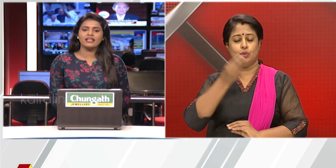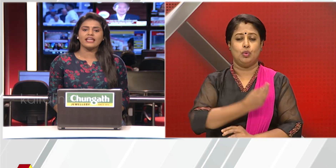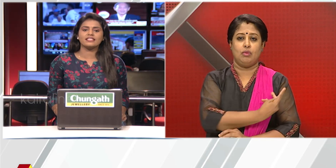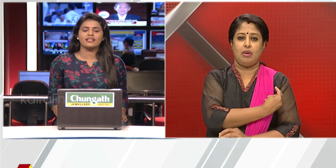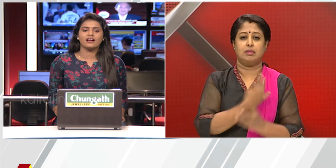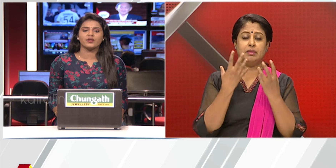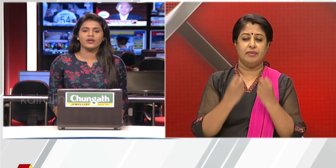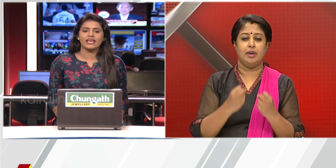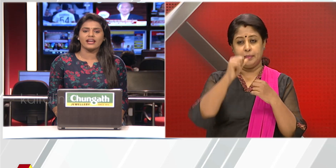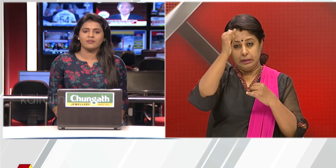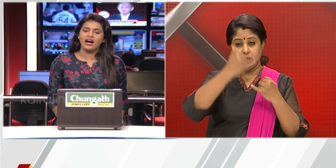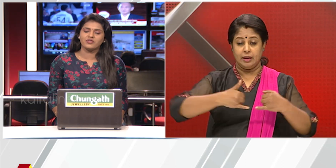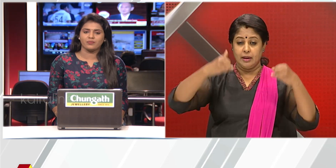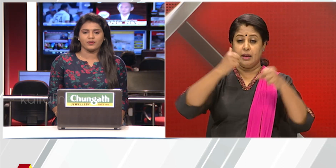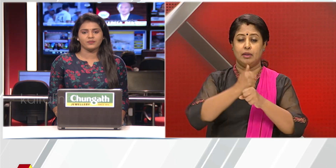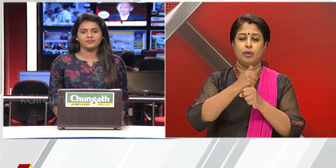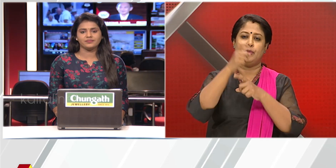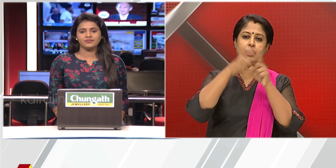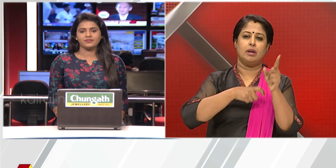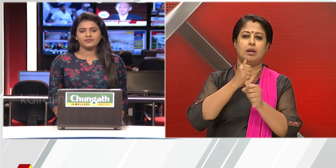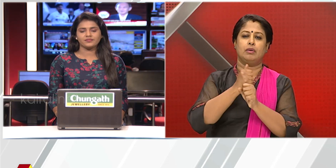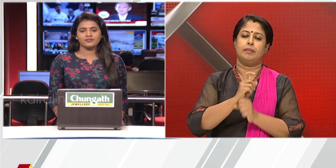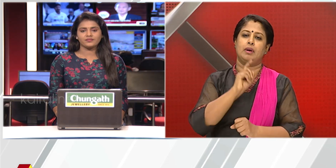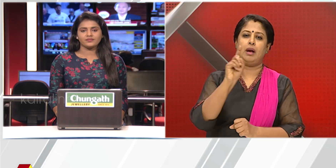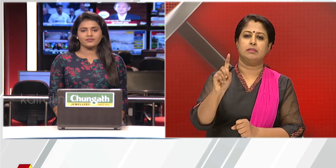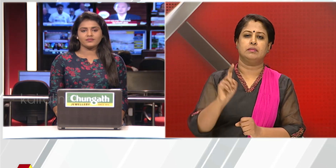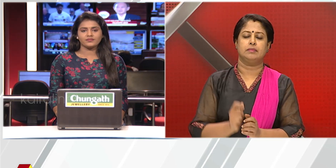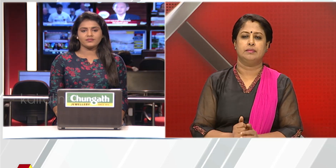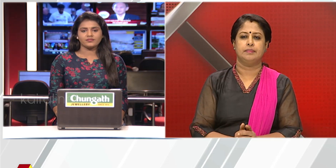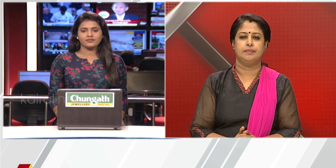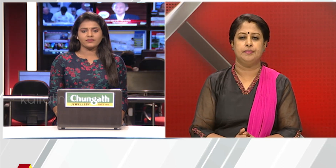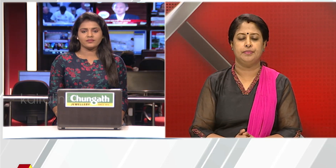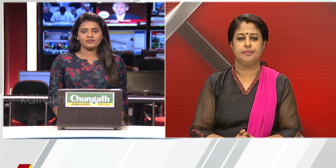എത്തിക്കണമെന്ന് കേന്ദ്ര സർക്കാരിനോട് കേരളം ആവശ്യപ്പെട്ടു.